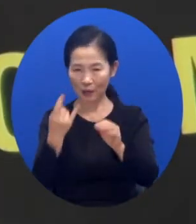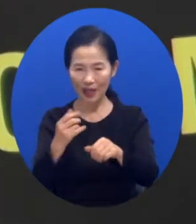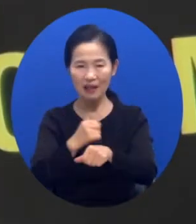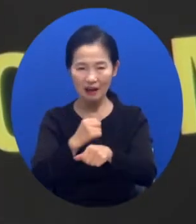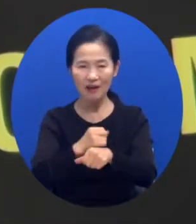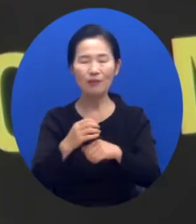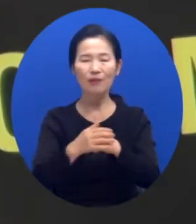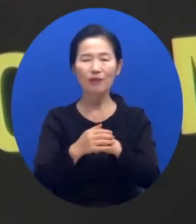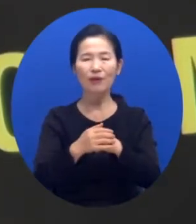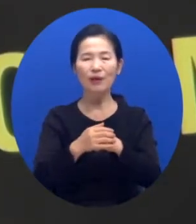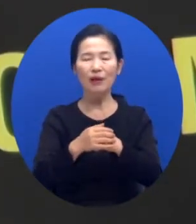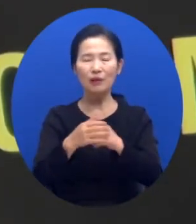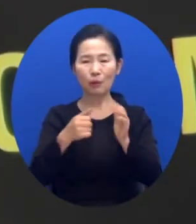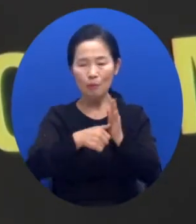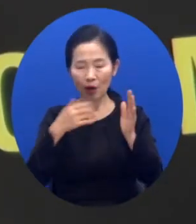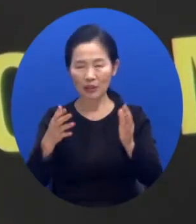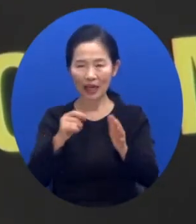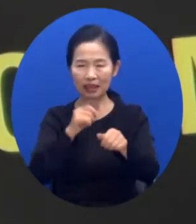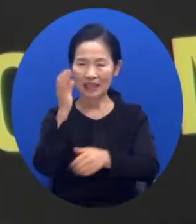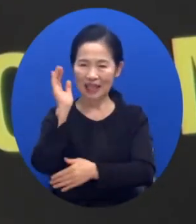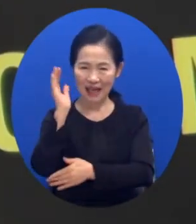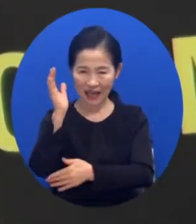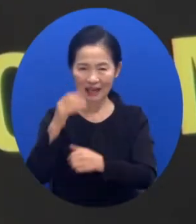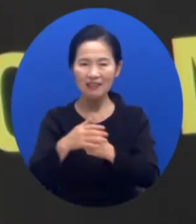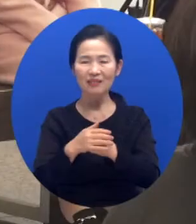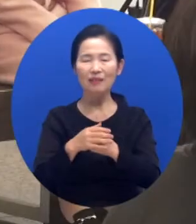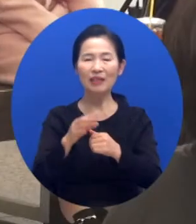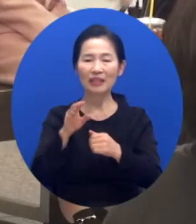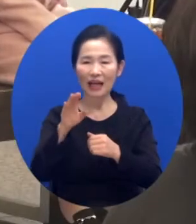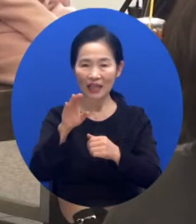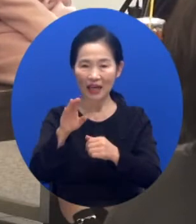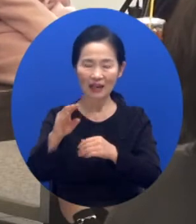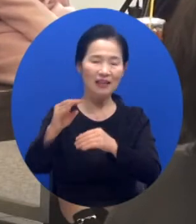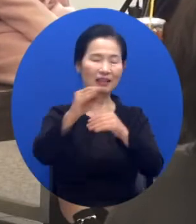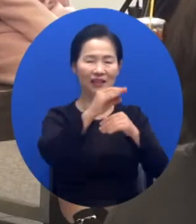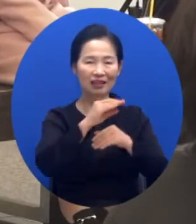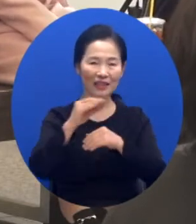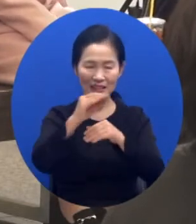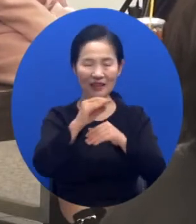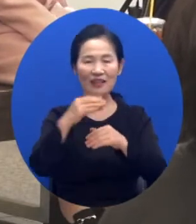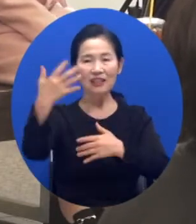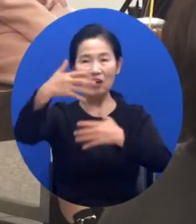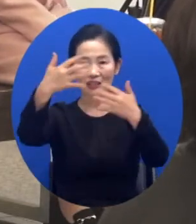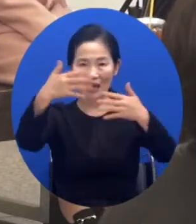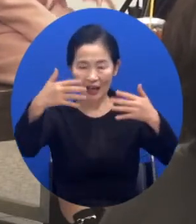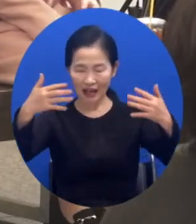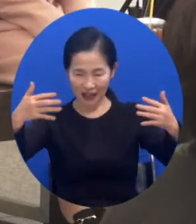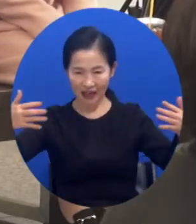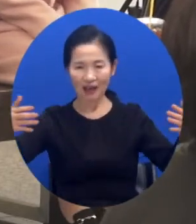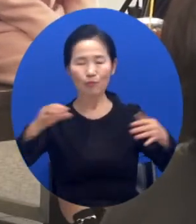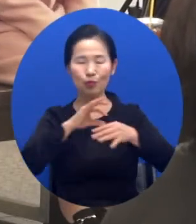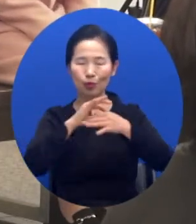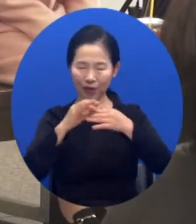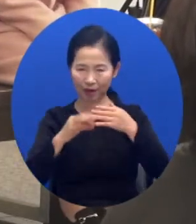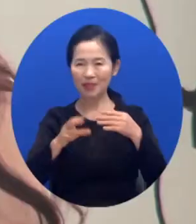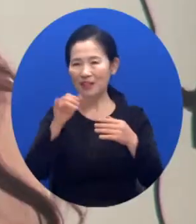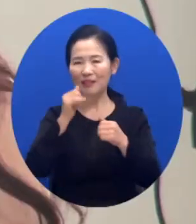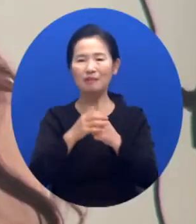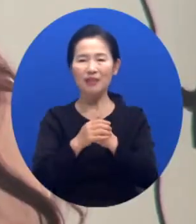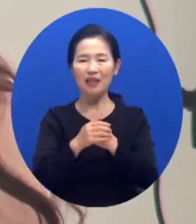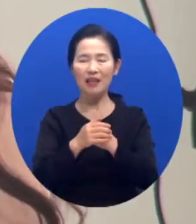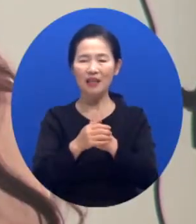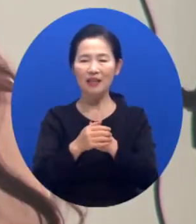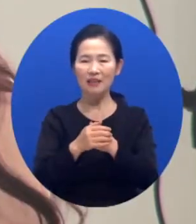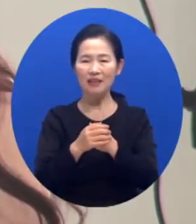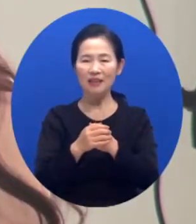분야 명사 특강 프로그램, 차량을 이용한 이동 영상 상영회 등의 프로그램들로 구성됐습니다. 주최